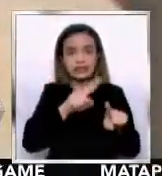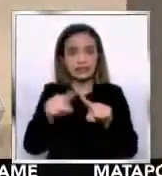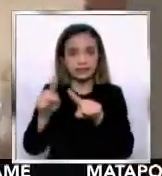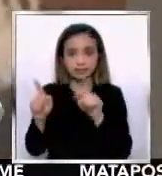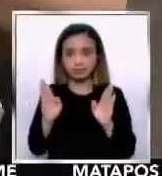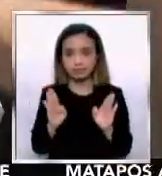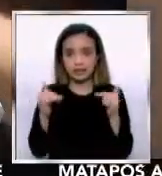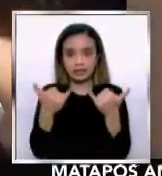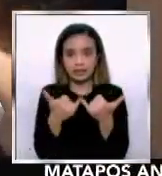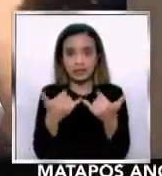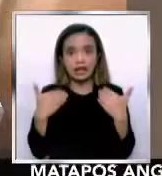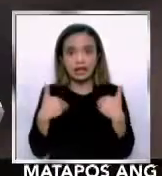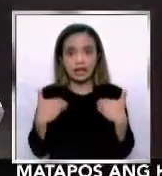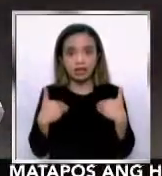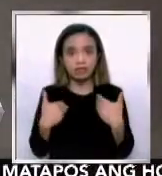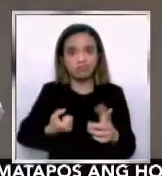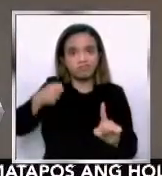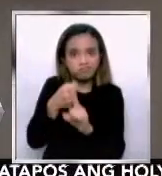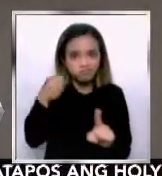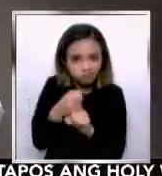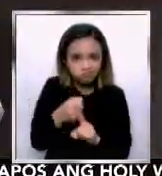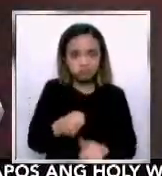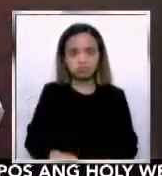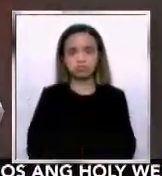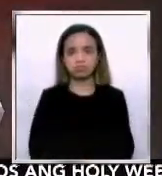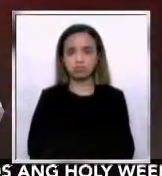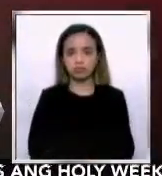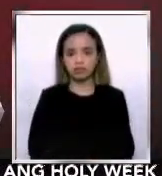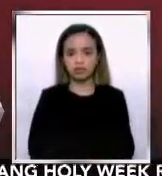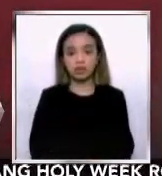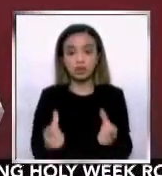may halong bugbugan. Sa ginagawa naman po kasi nila